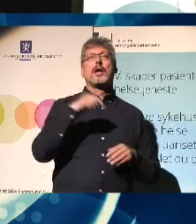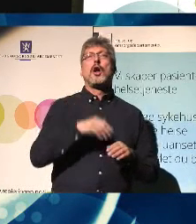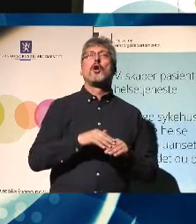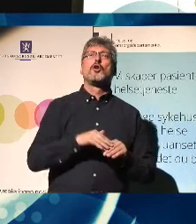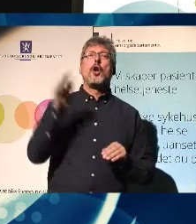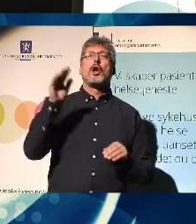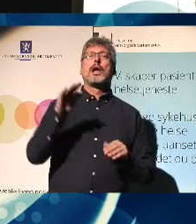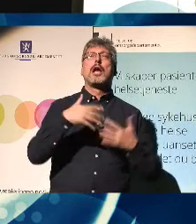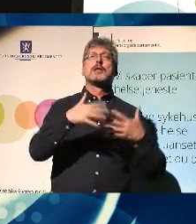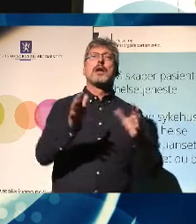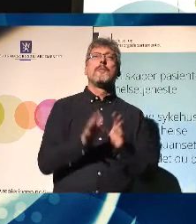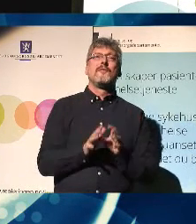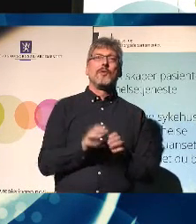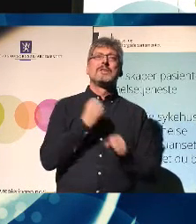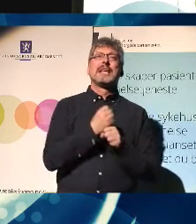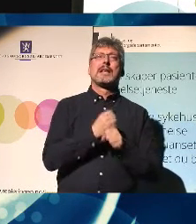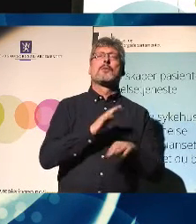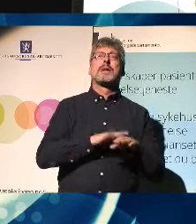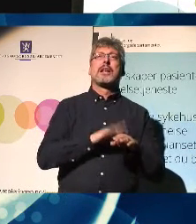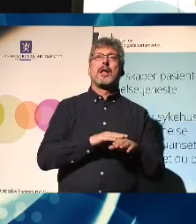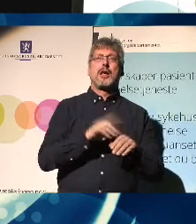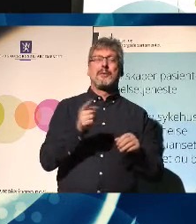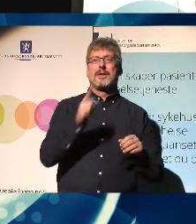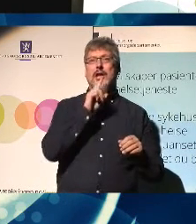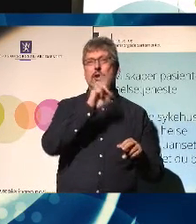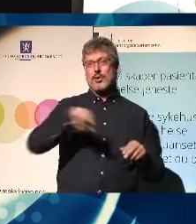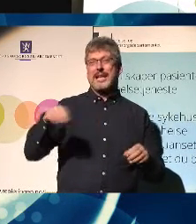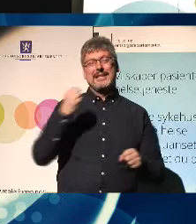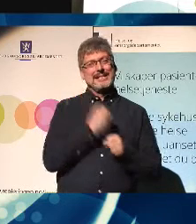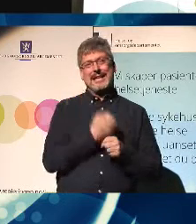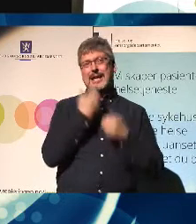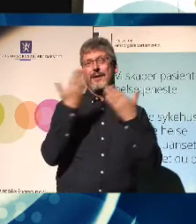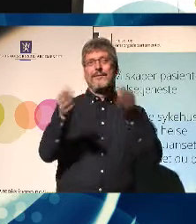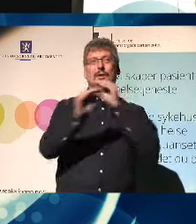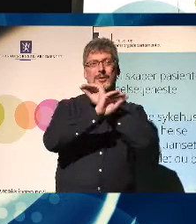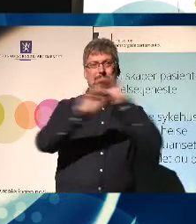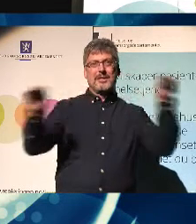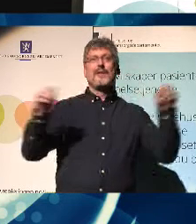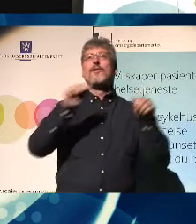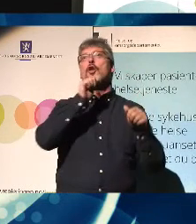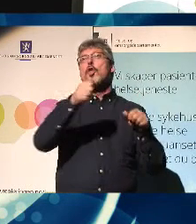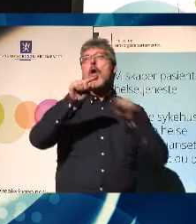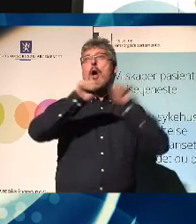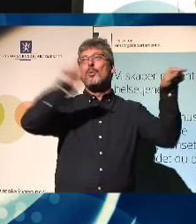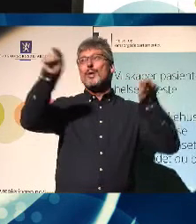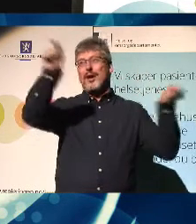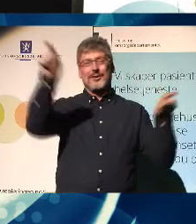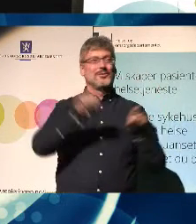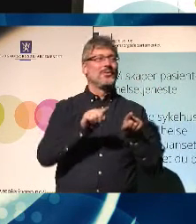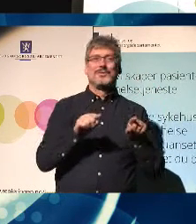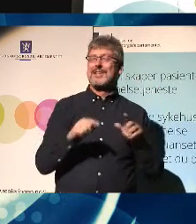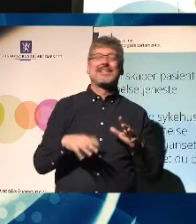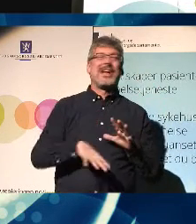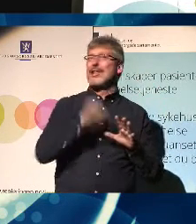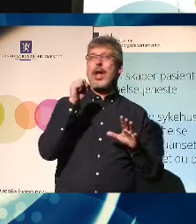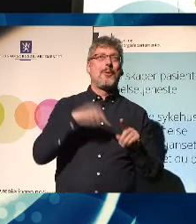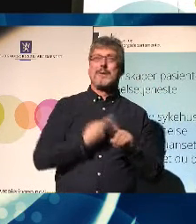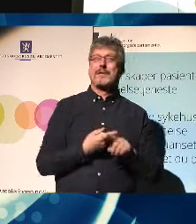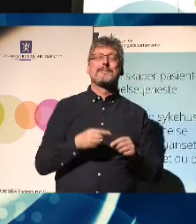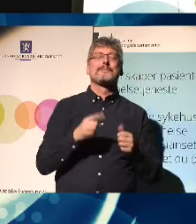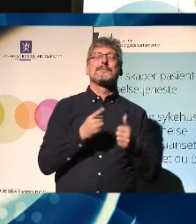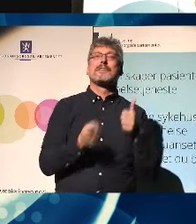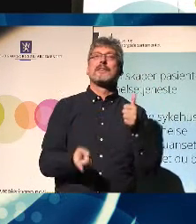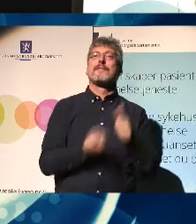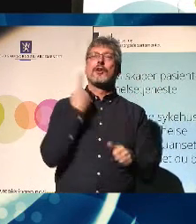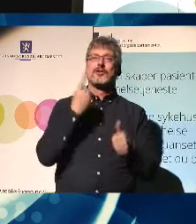Norge. Og det første rådet, dere har sikkert fått beskjed om hvor nødutganger er og alt dette her, så det tar jeg ikke. Men det første